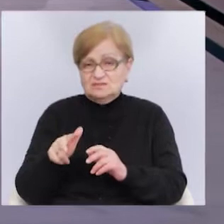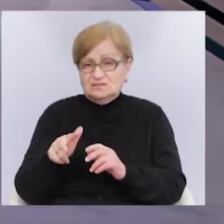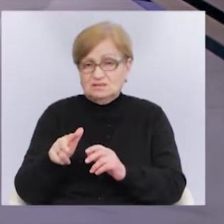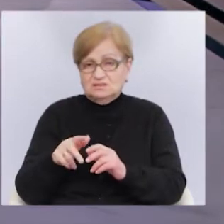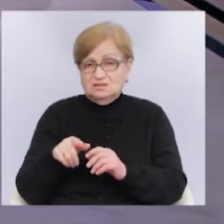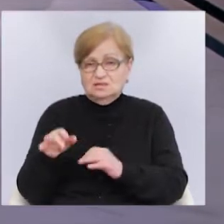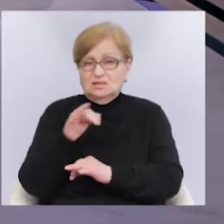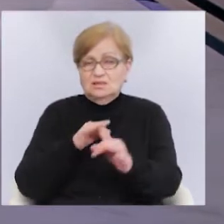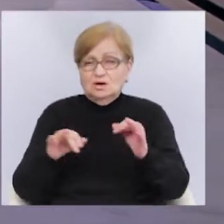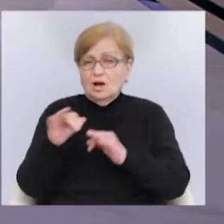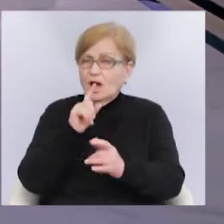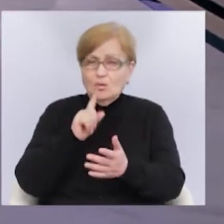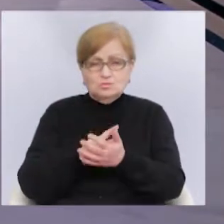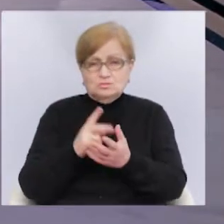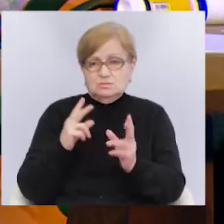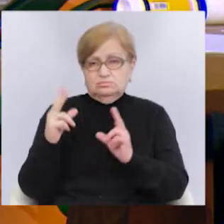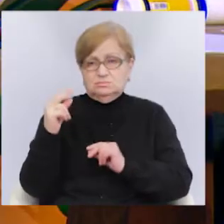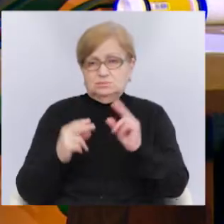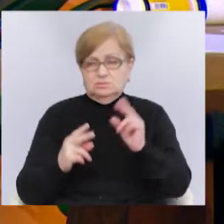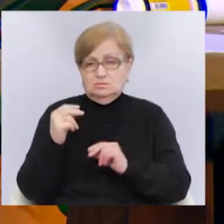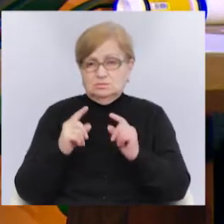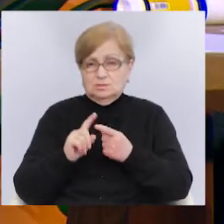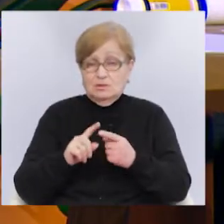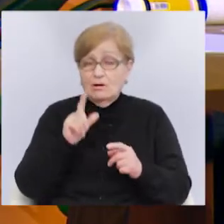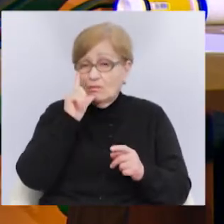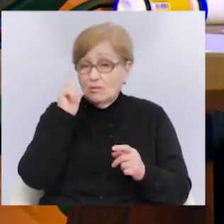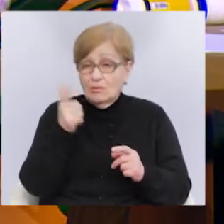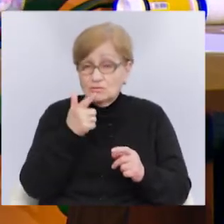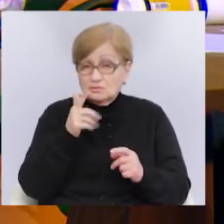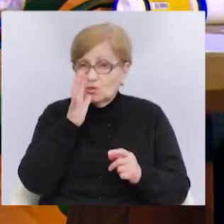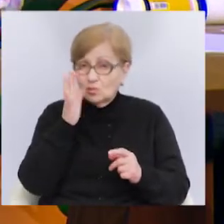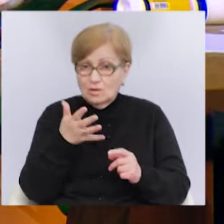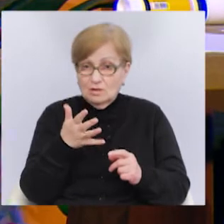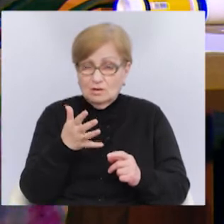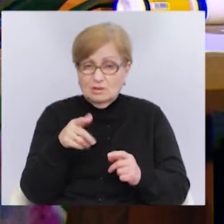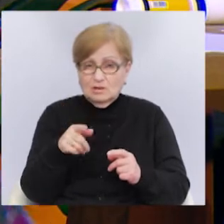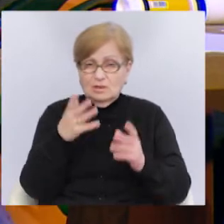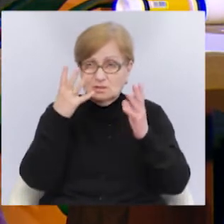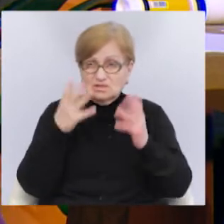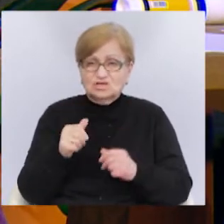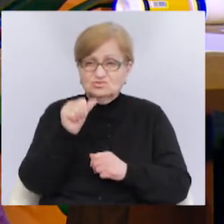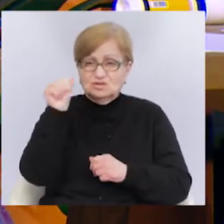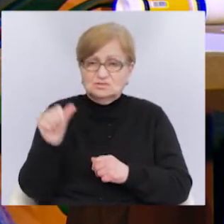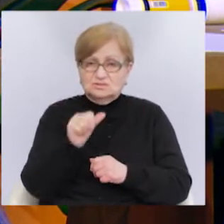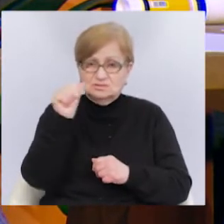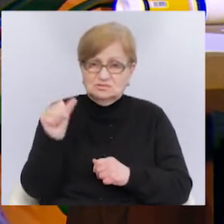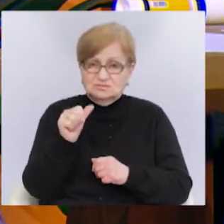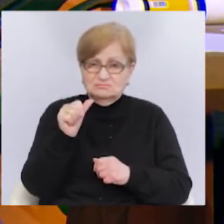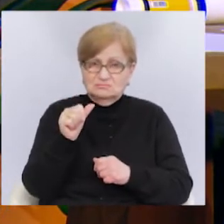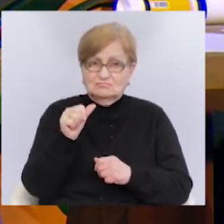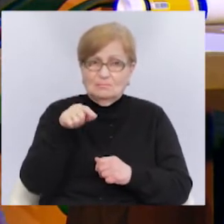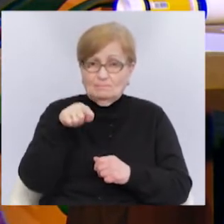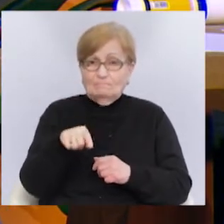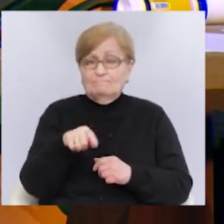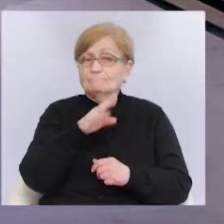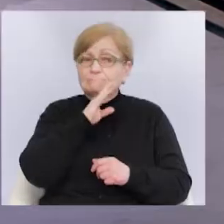შესახებ თან კონდეს კომუნიკაცია. 2 წლიდან 5 წლამდე ეს არის დღეში 1 საათი. აქაც